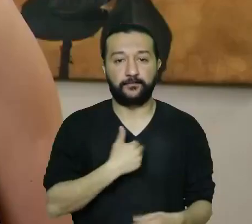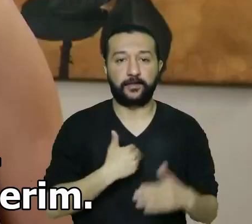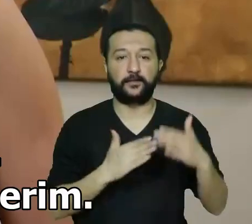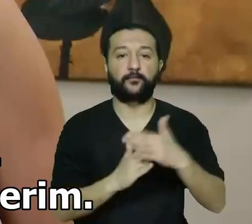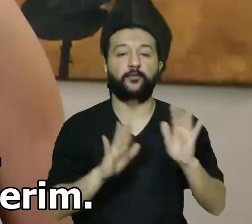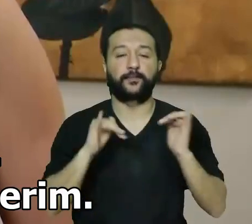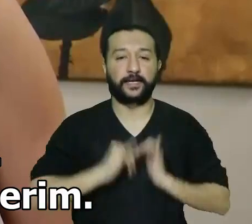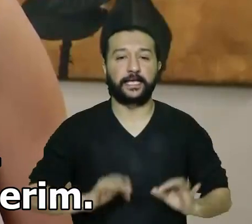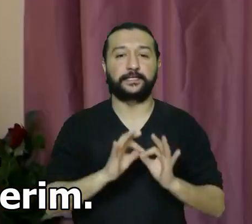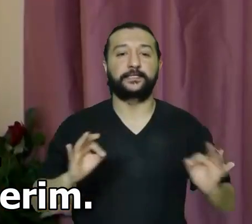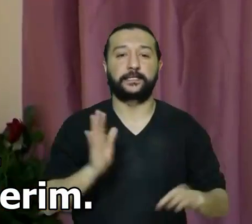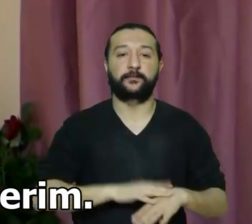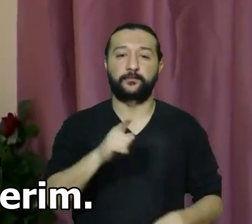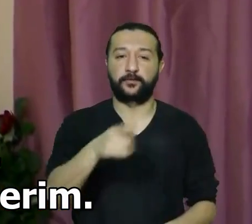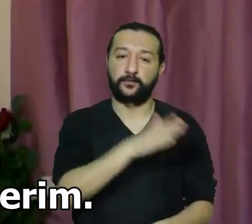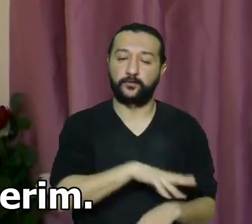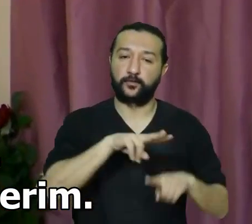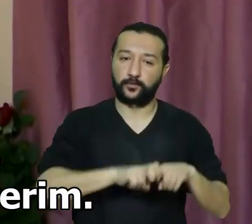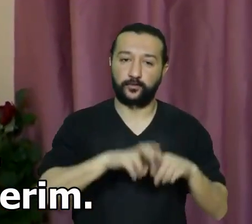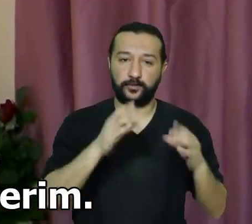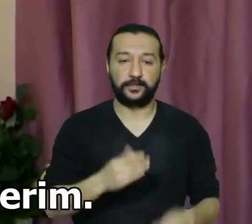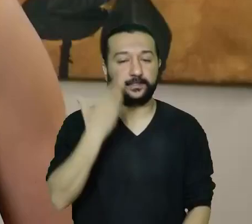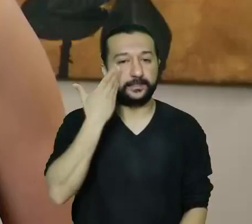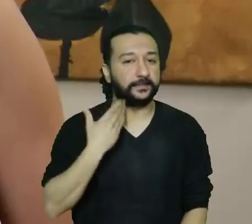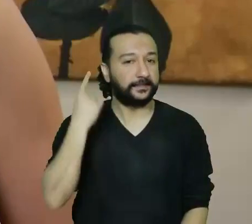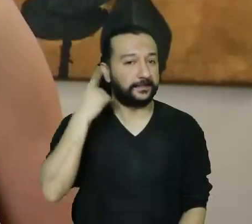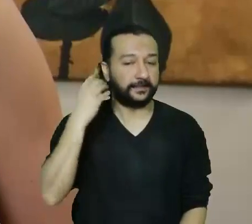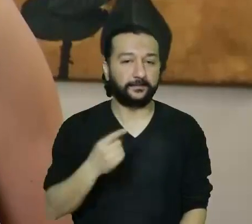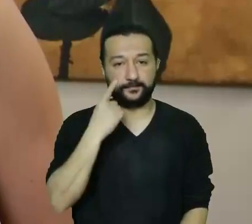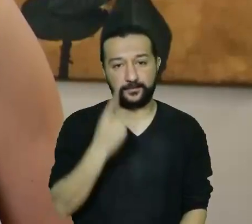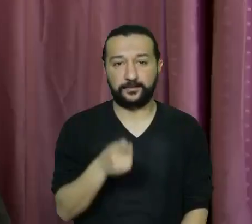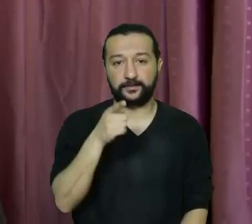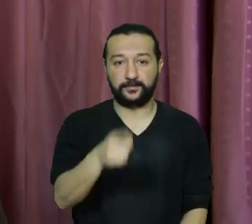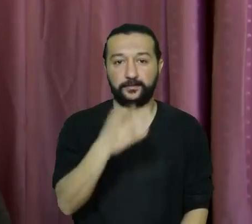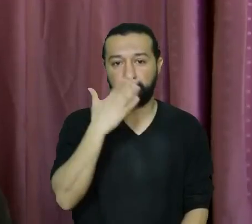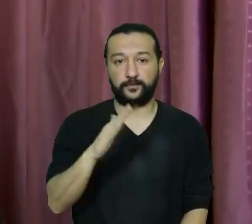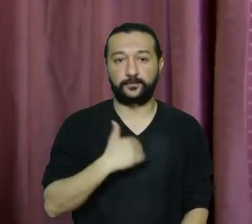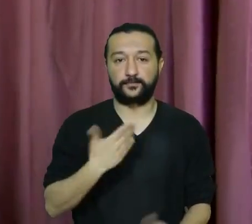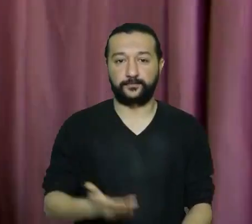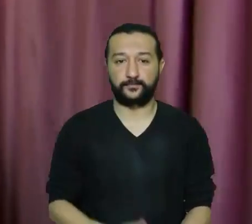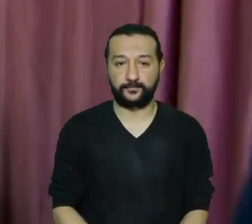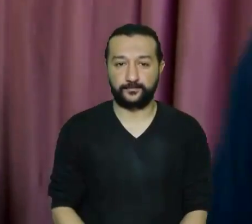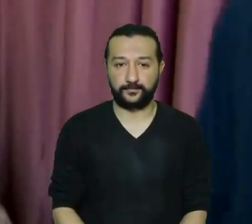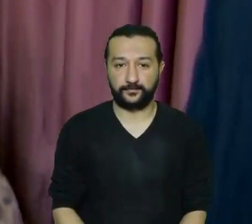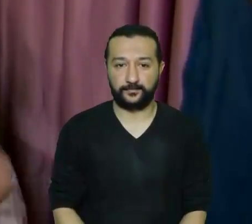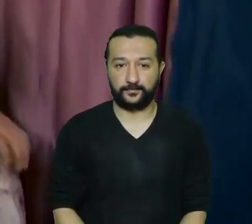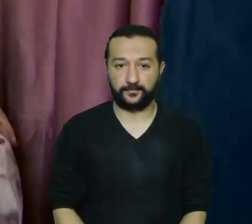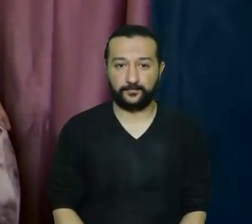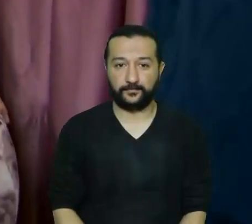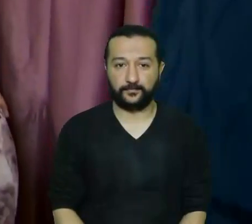bölmeyeyim, rahatsız etmeyeyim sizi. Ben şöyle kenarda oturur, dinlerim. Bakın, yokum. Koltuğa kuruldu.